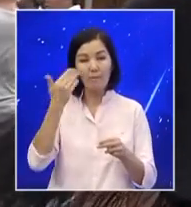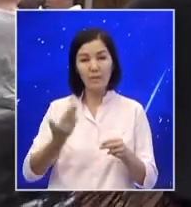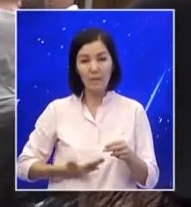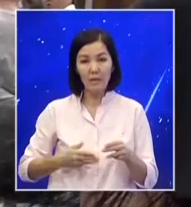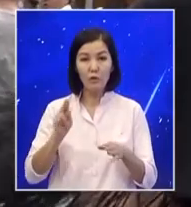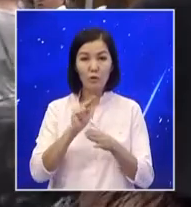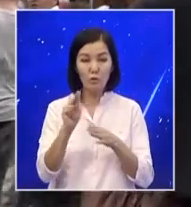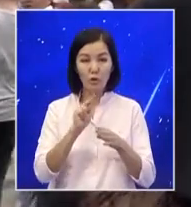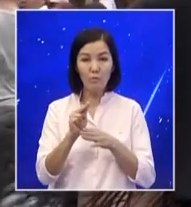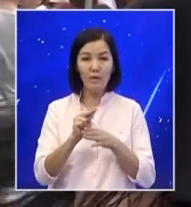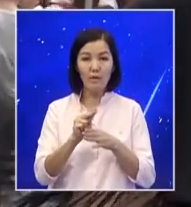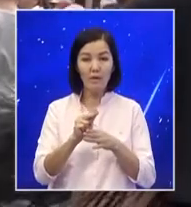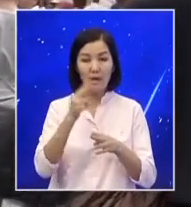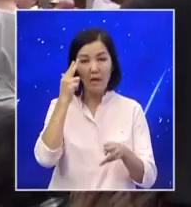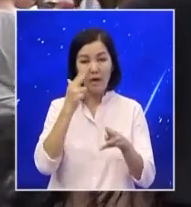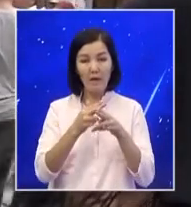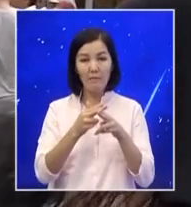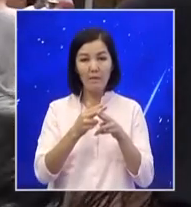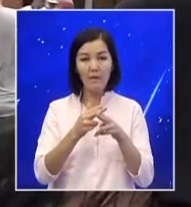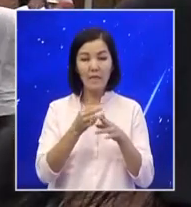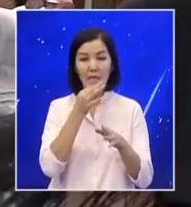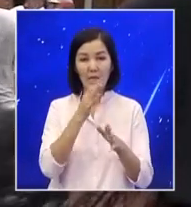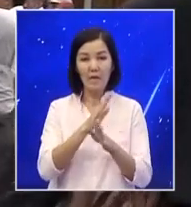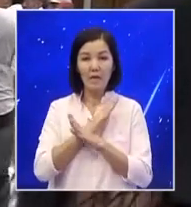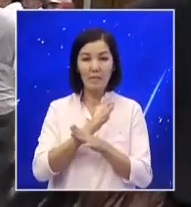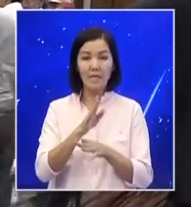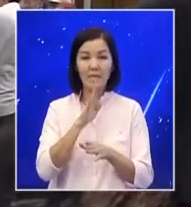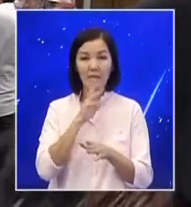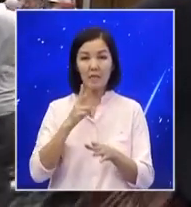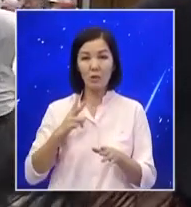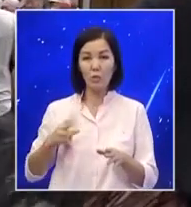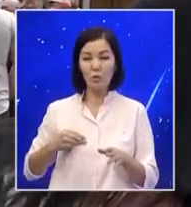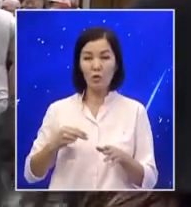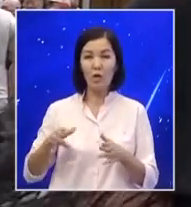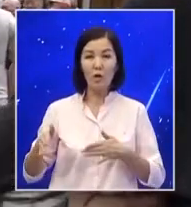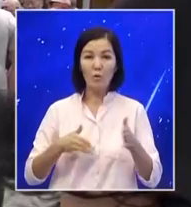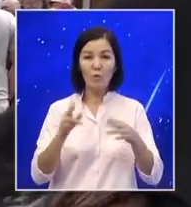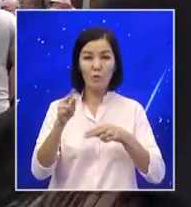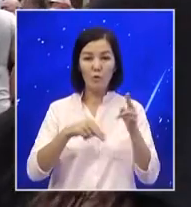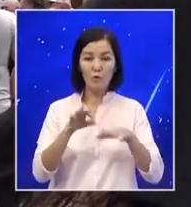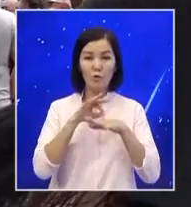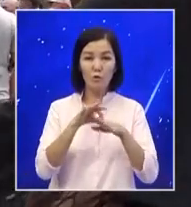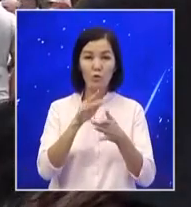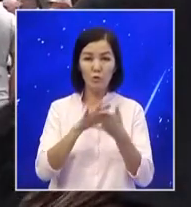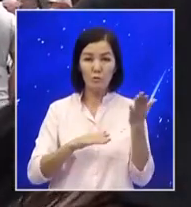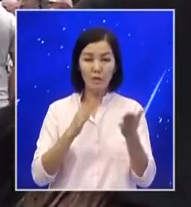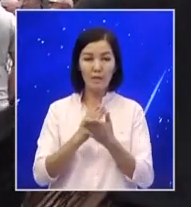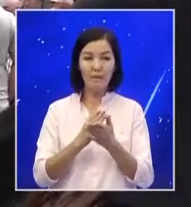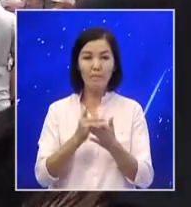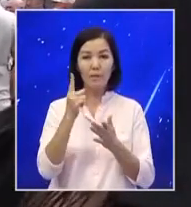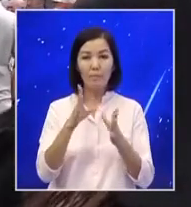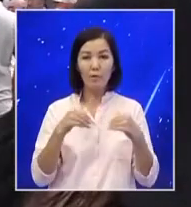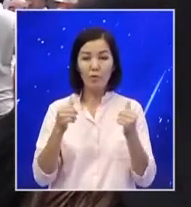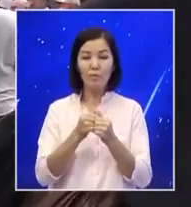кеткен. Ағам арман мұрагер еді, өмірден ерте кетті. Қызда болсам, ісін, ізін жалғастырып жатырмын. Сейдахмет Шүрегеев бір